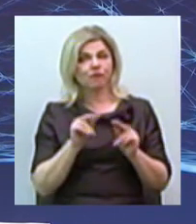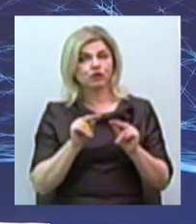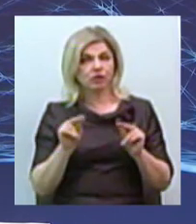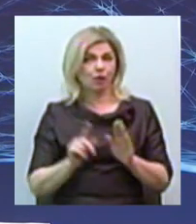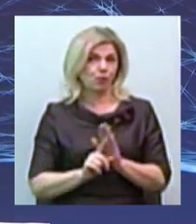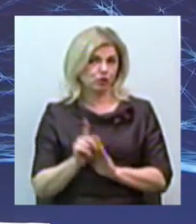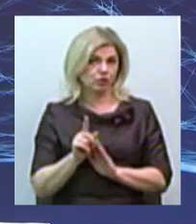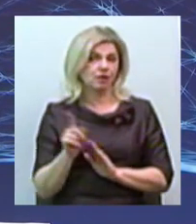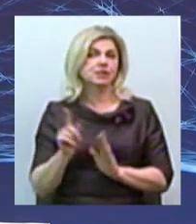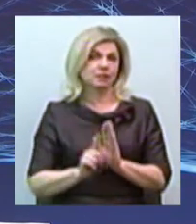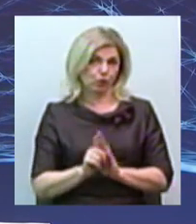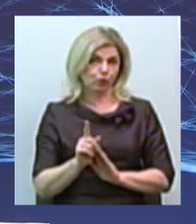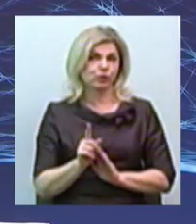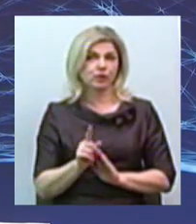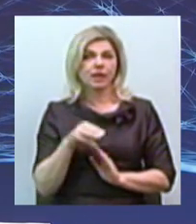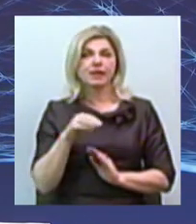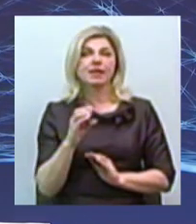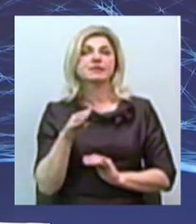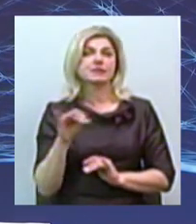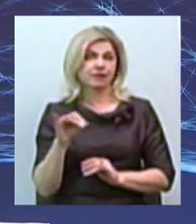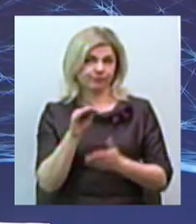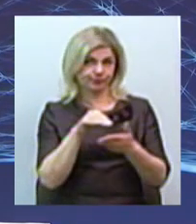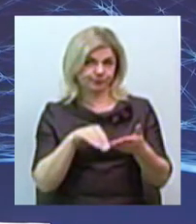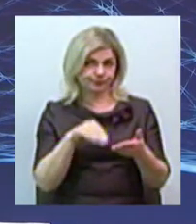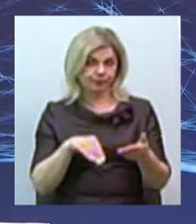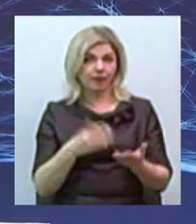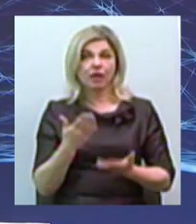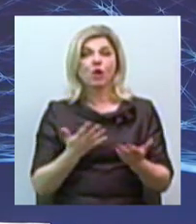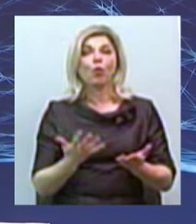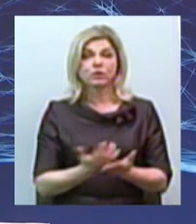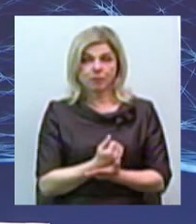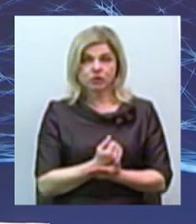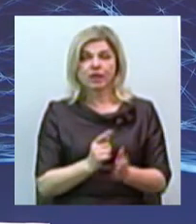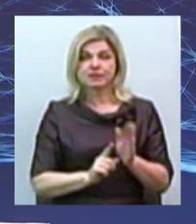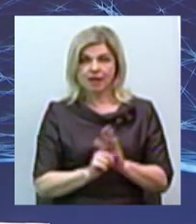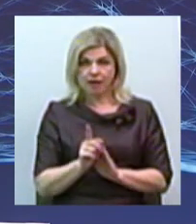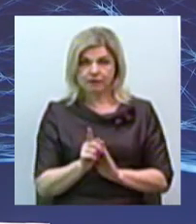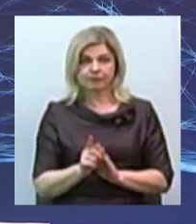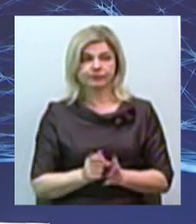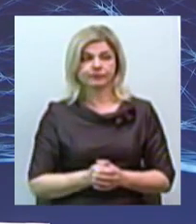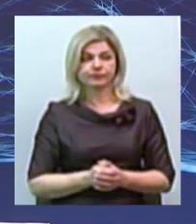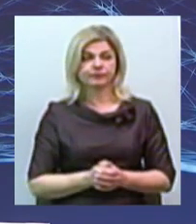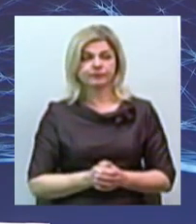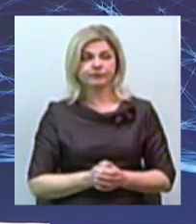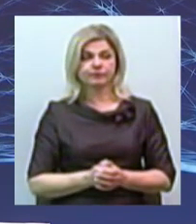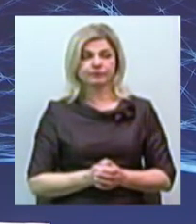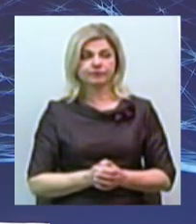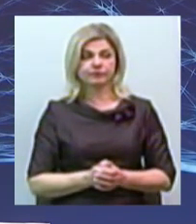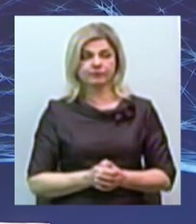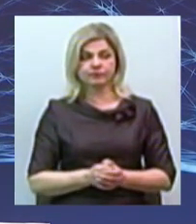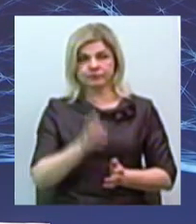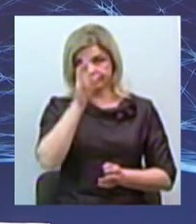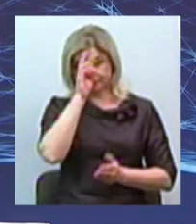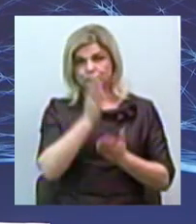починають, вони стартують. В разі успішного старту, відповідно, Державна